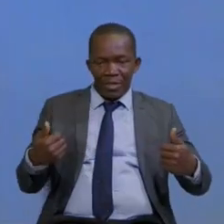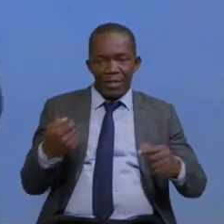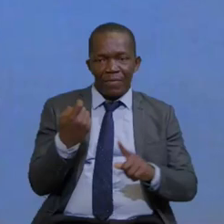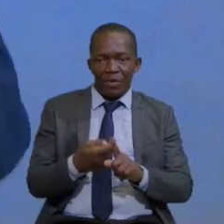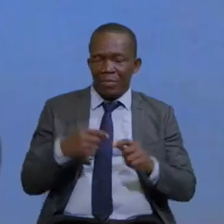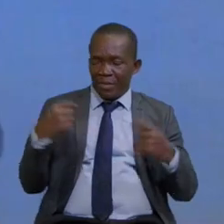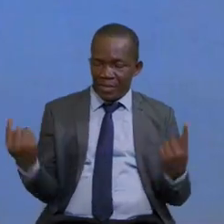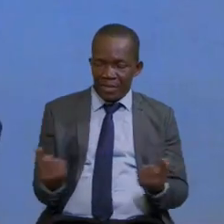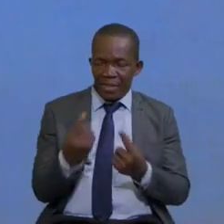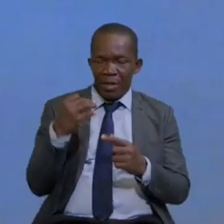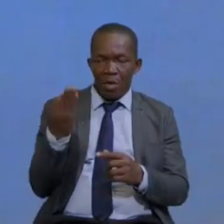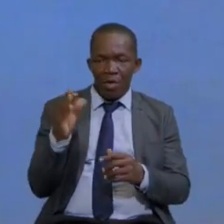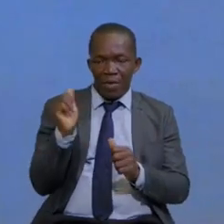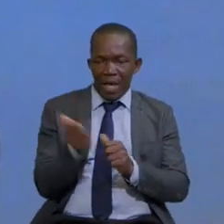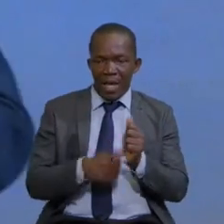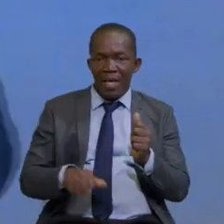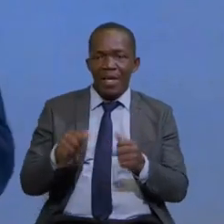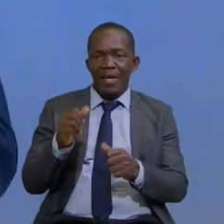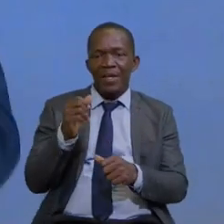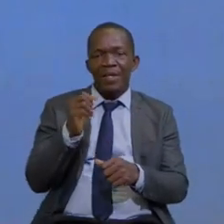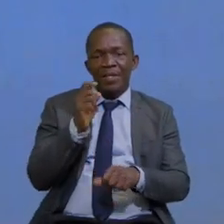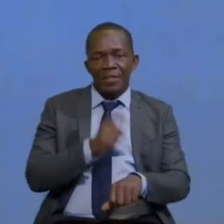péchés de chaque génération.